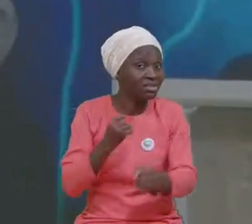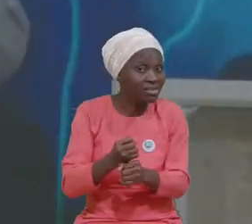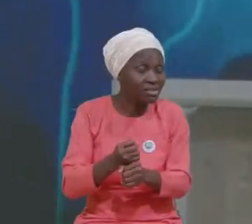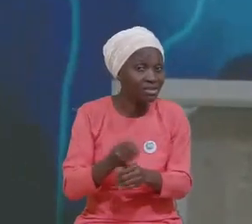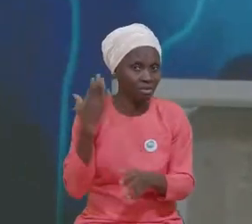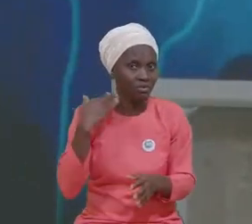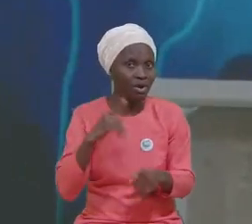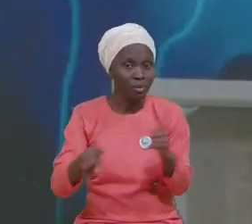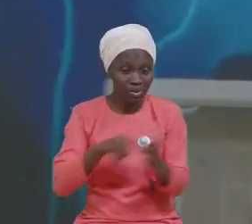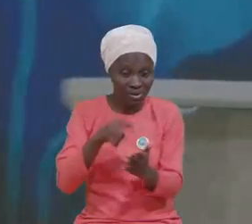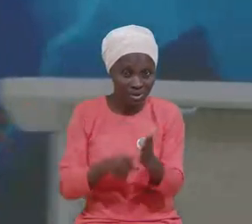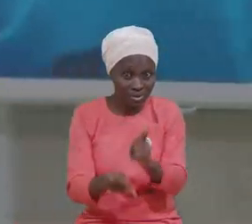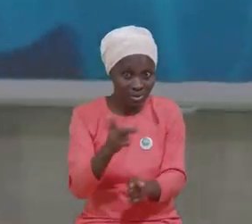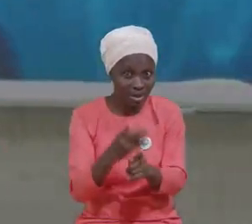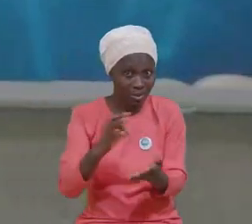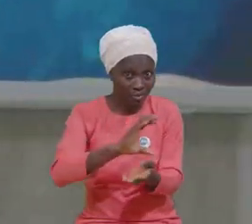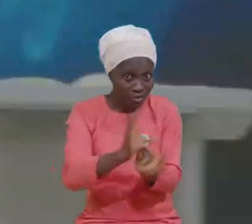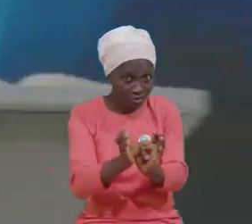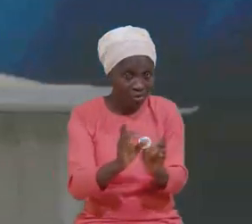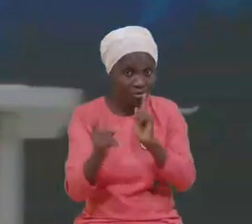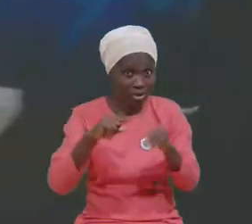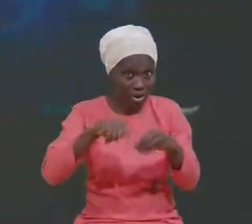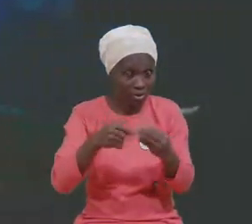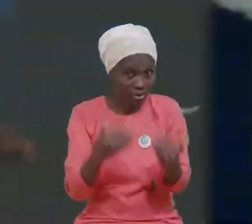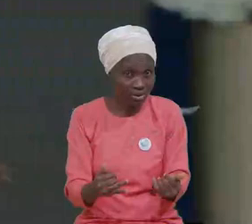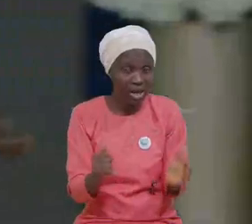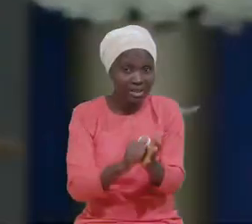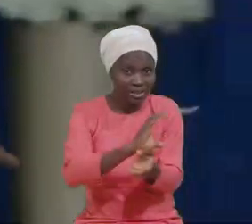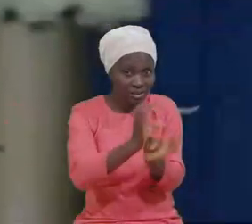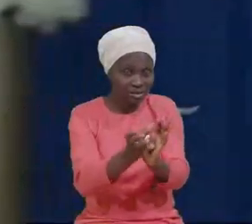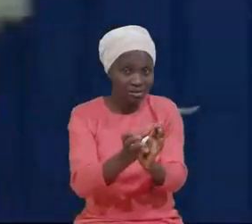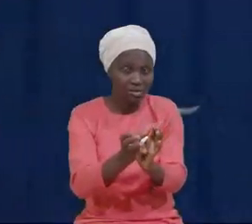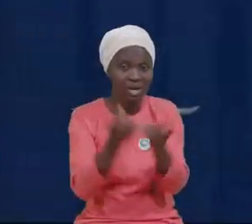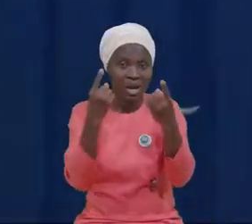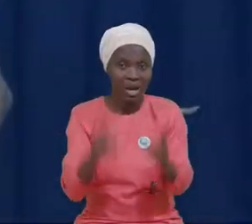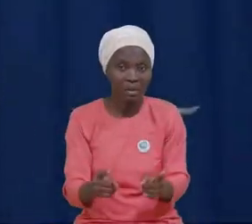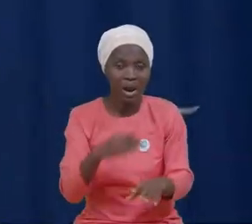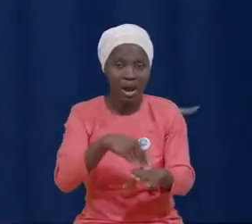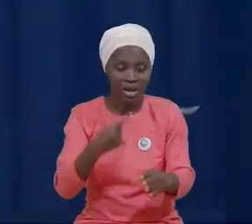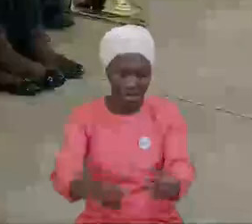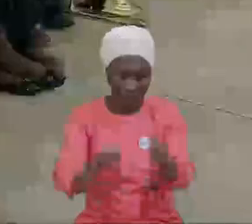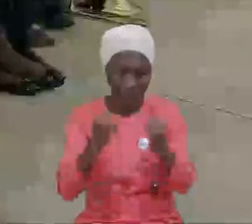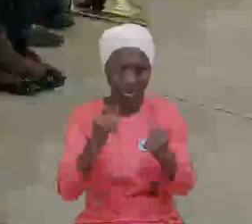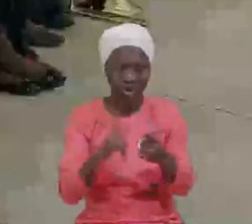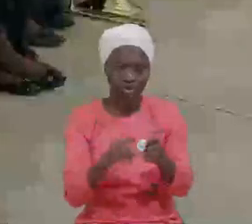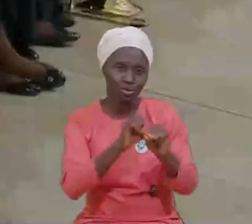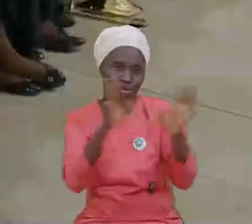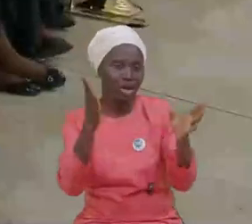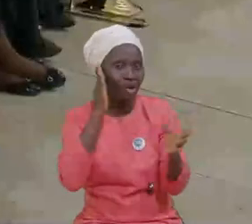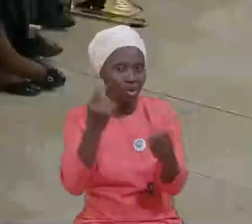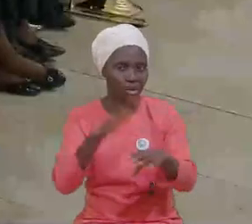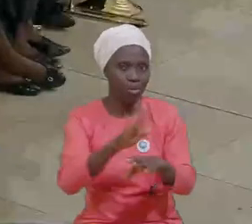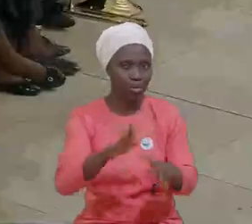cette conversion dont je parle maintenant, la conversion a lieu et la puissance pour briller viendra dans ta